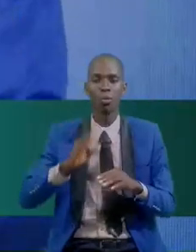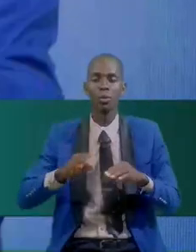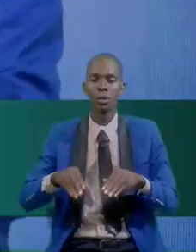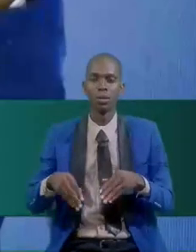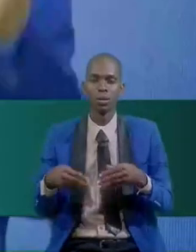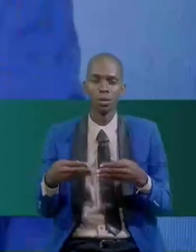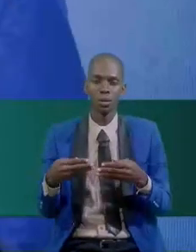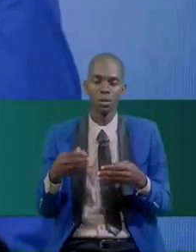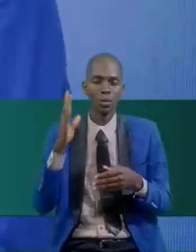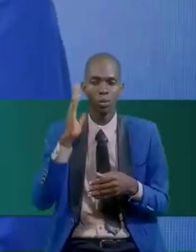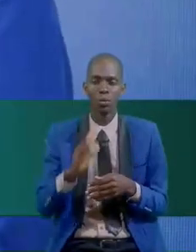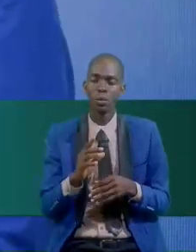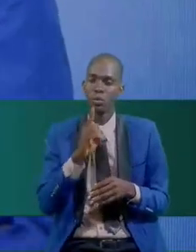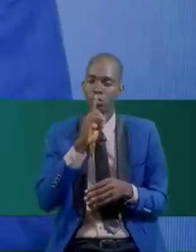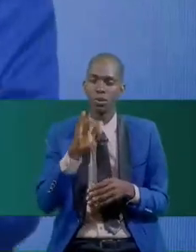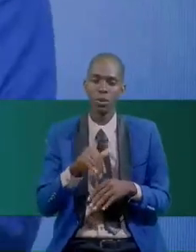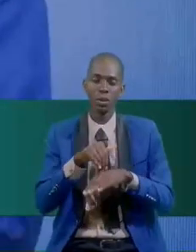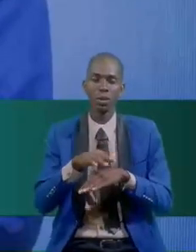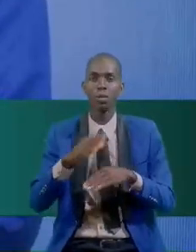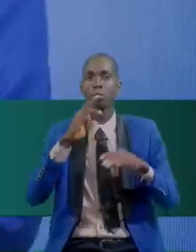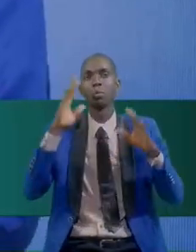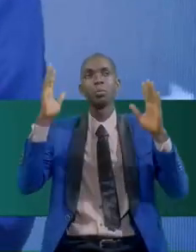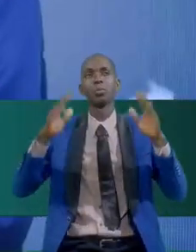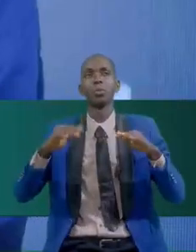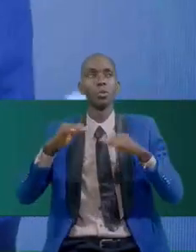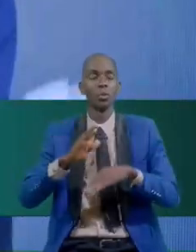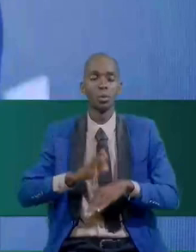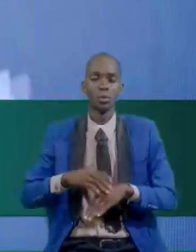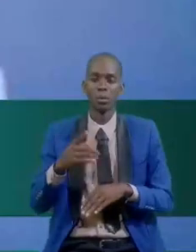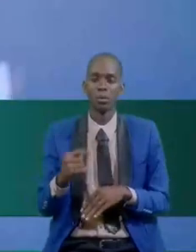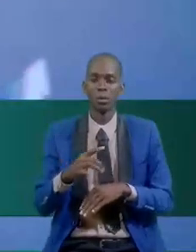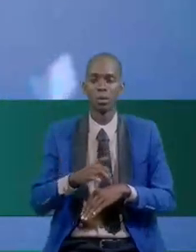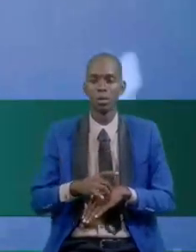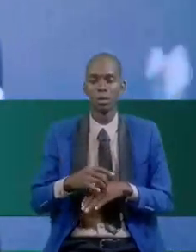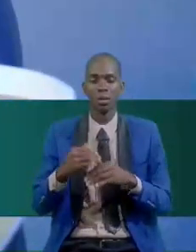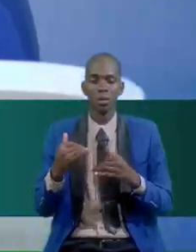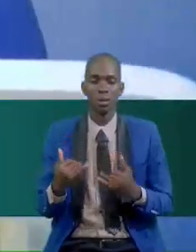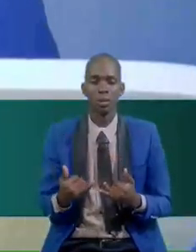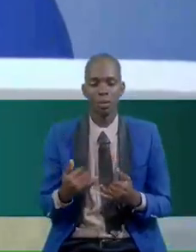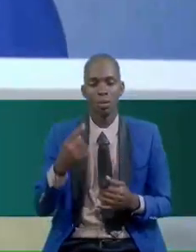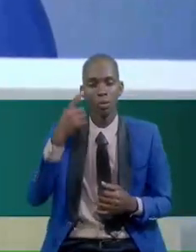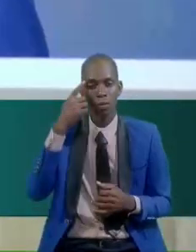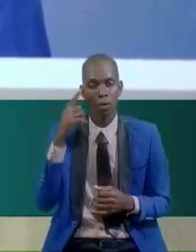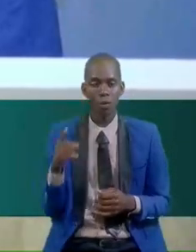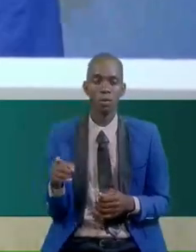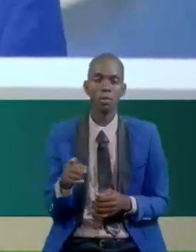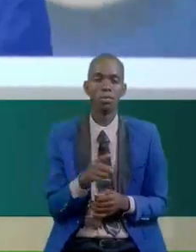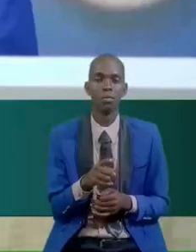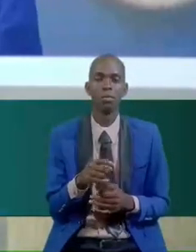Et je ferai tomber de la pluie sur la face de la terre pour eux.